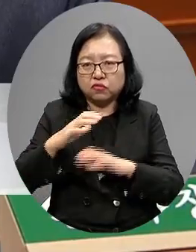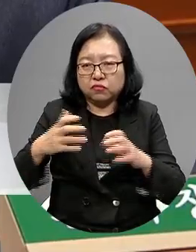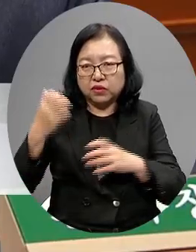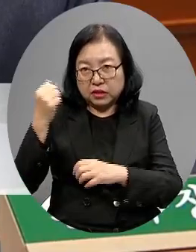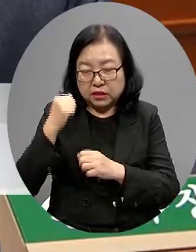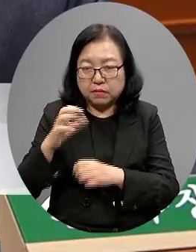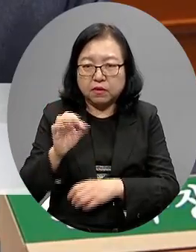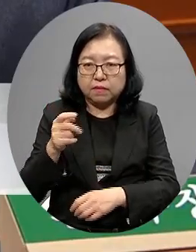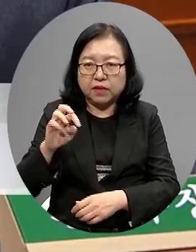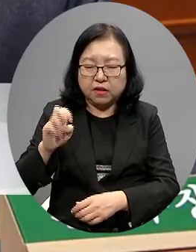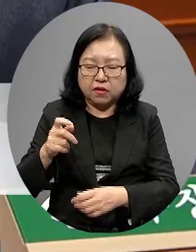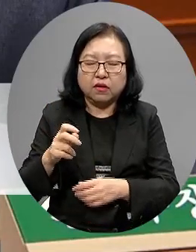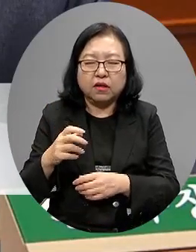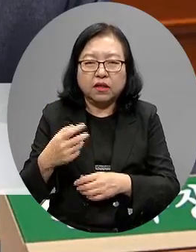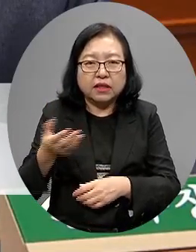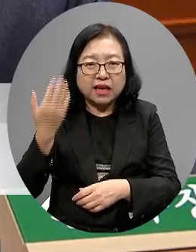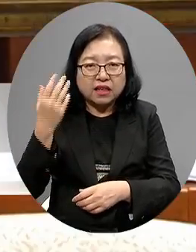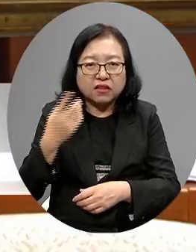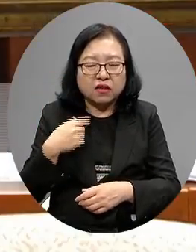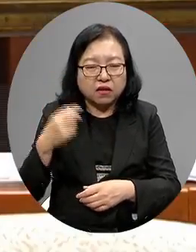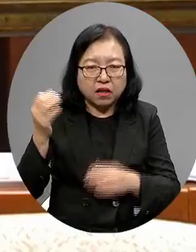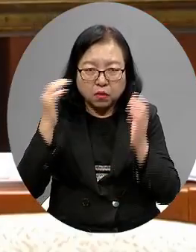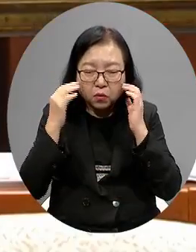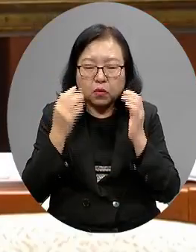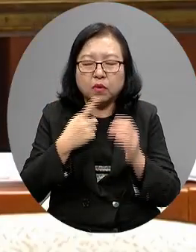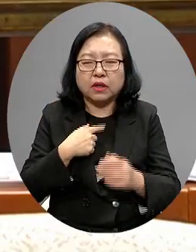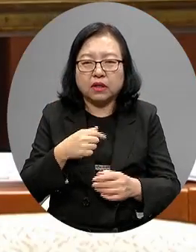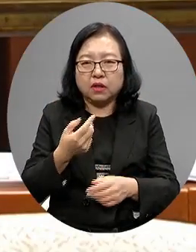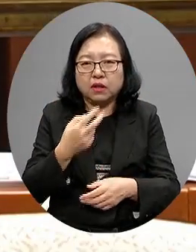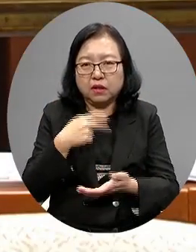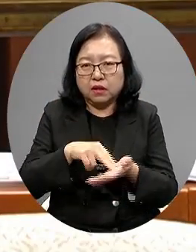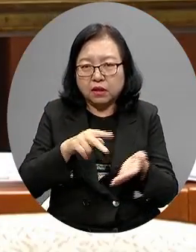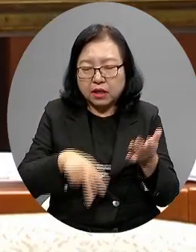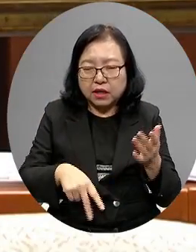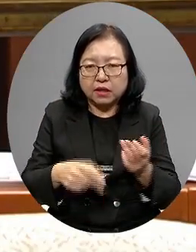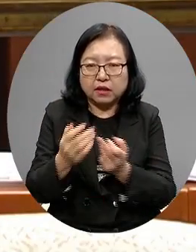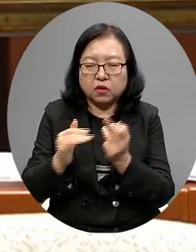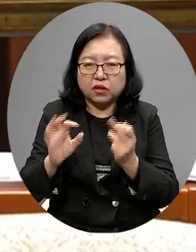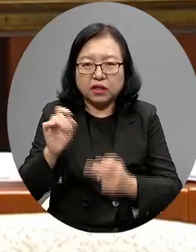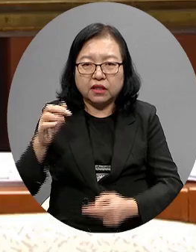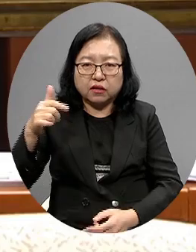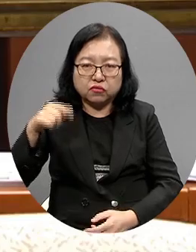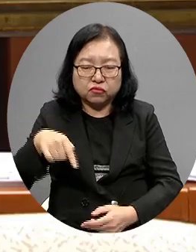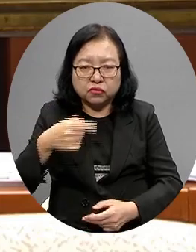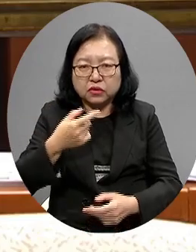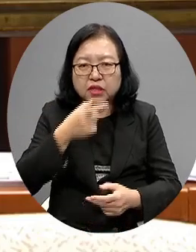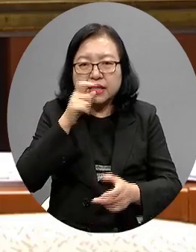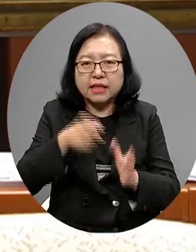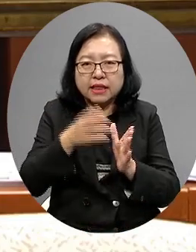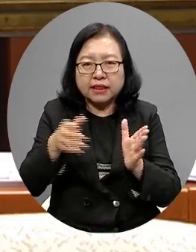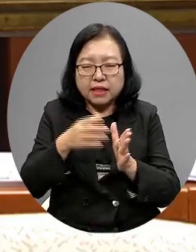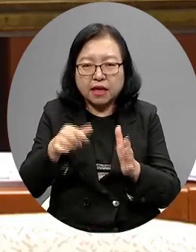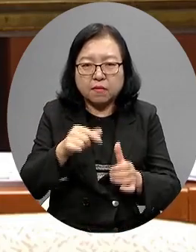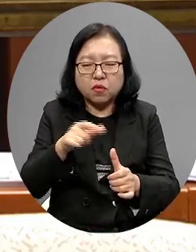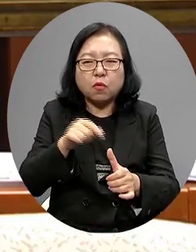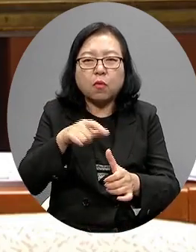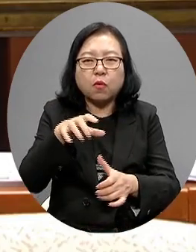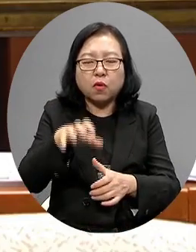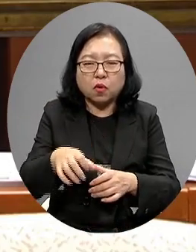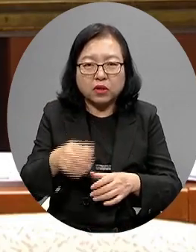아픔이 있는 단군과 강원 양구군 등을 후보지로 기습 선정한 것에 대한 환경부의 사과를